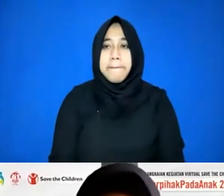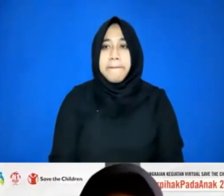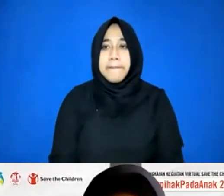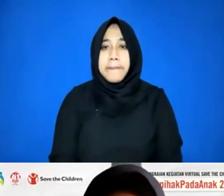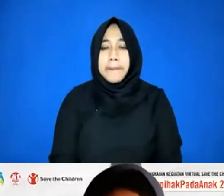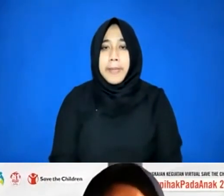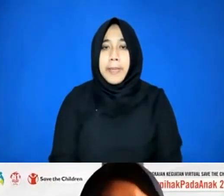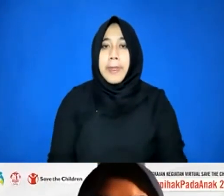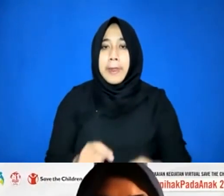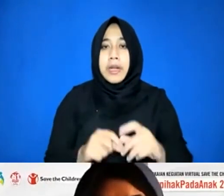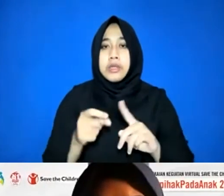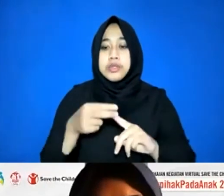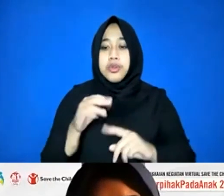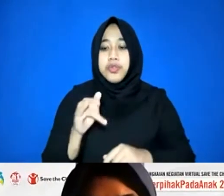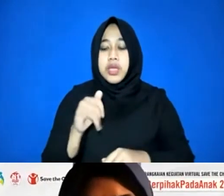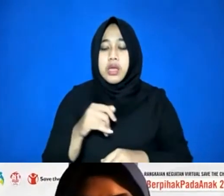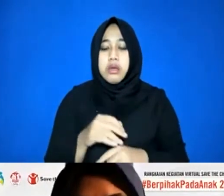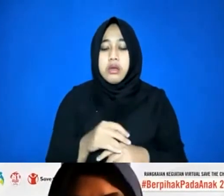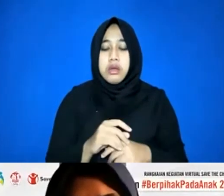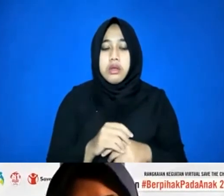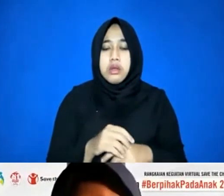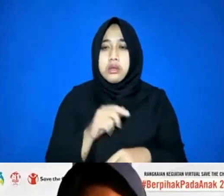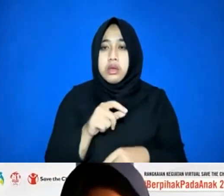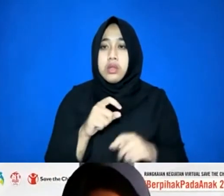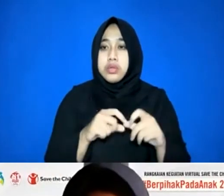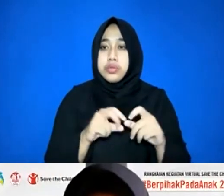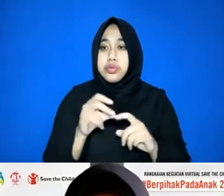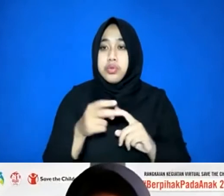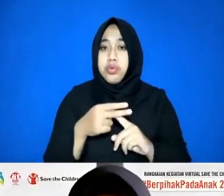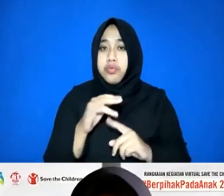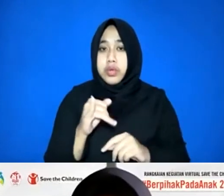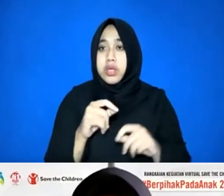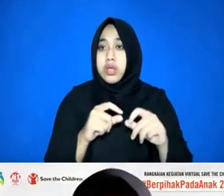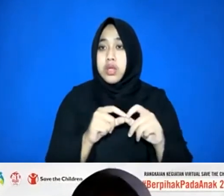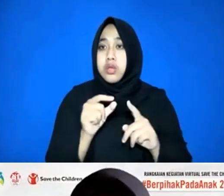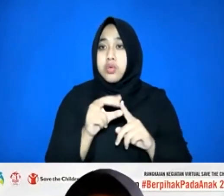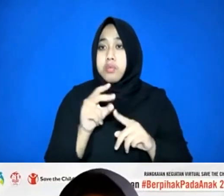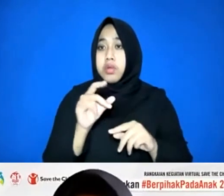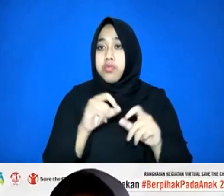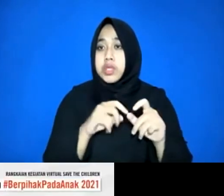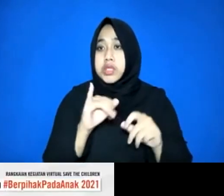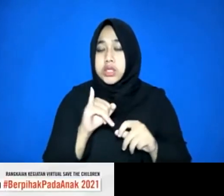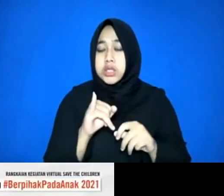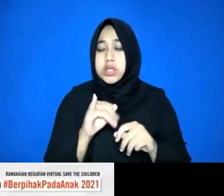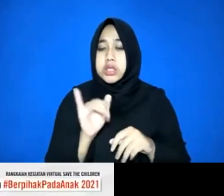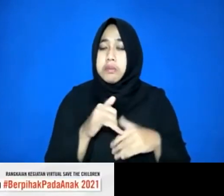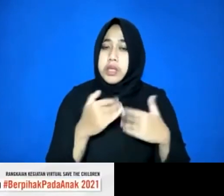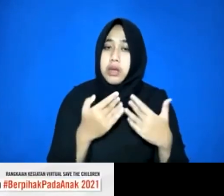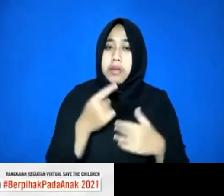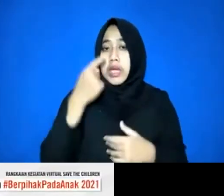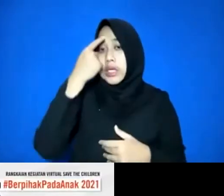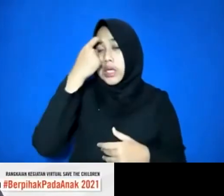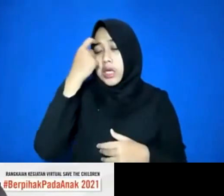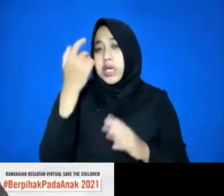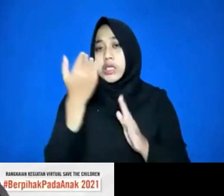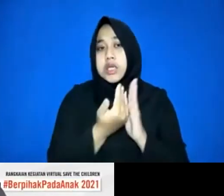Mbak Sofi, selama ini Mbak Sofi sebagai supervisi gitu ya, seperti apa kira-kira